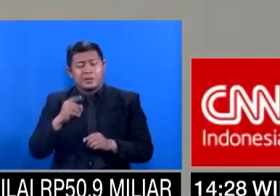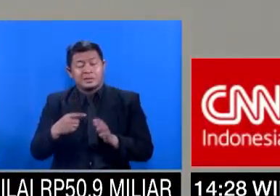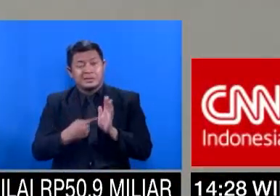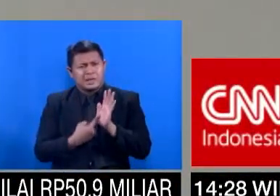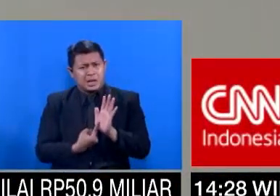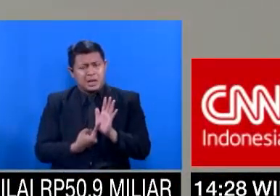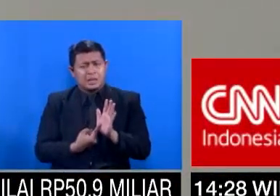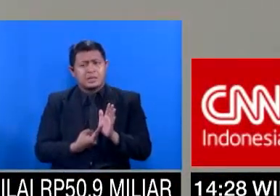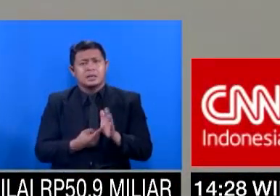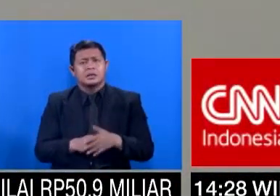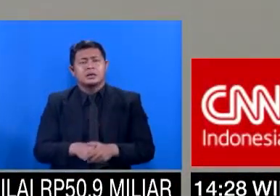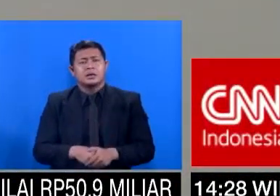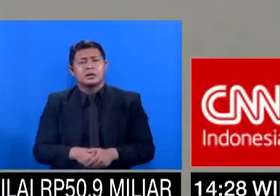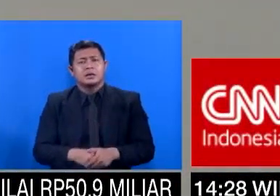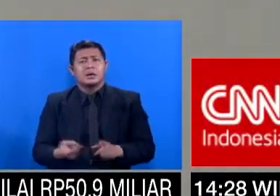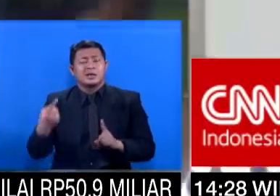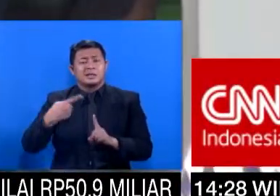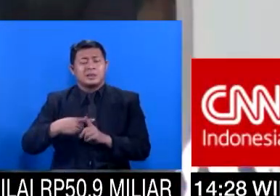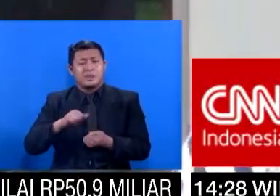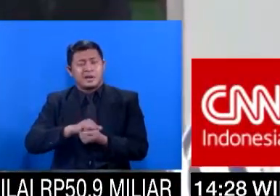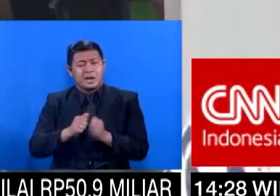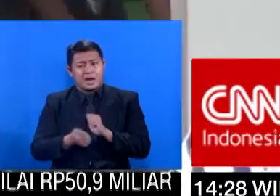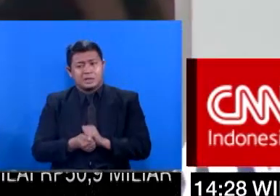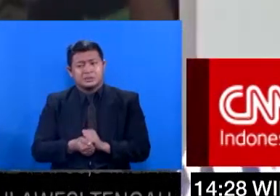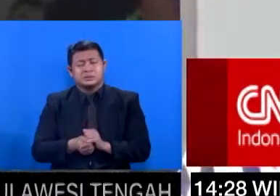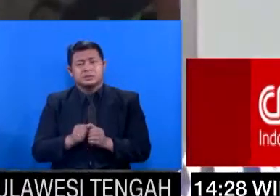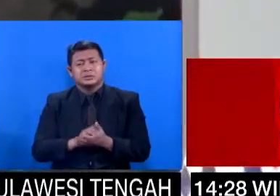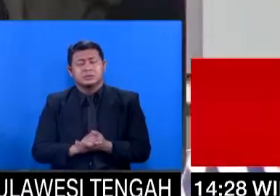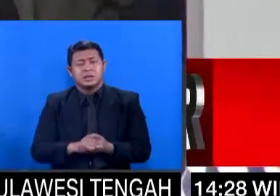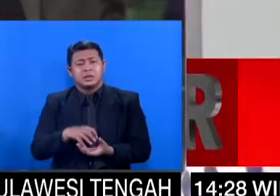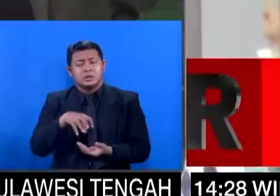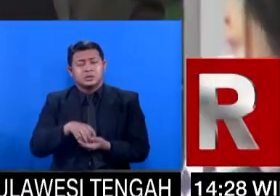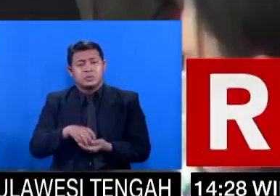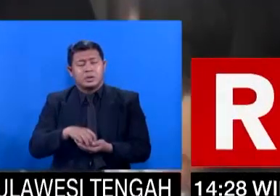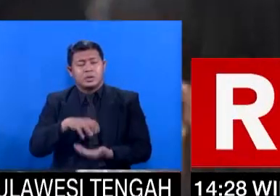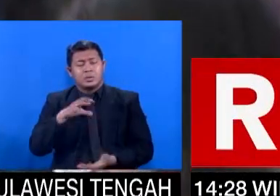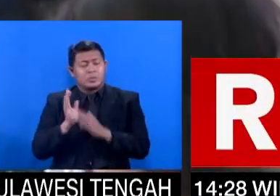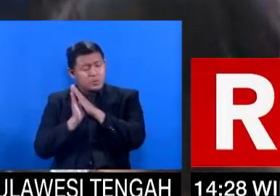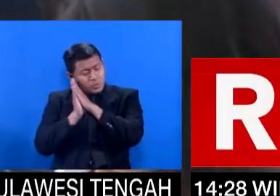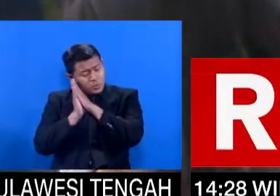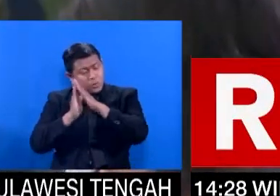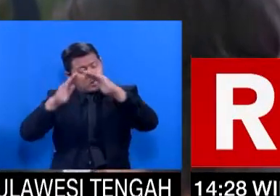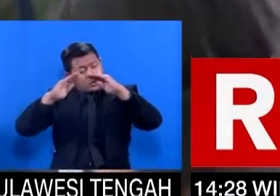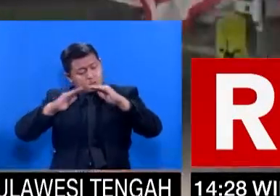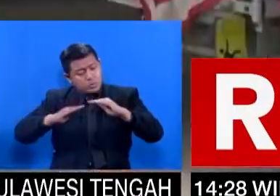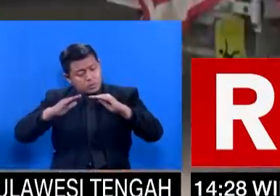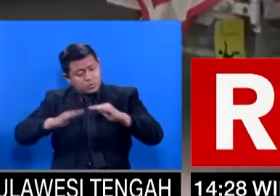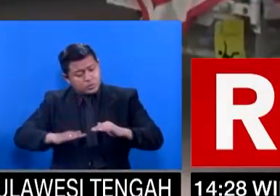terlihat dari data penambahan kasus dan kepenuhan bed rumah sakit mengalami